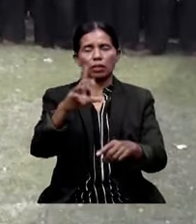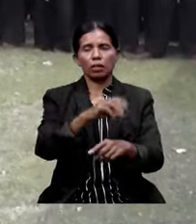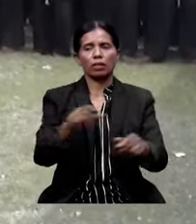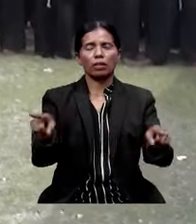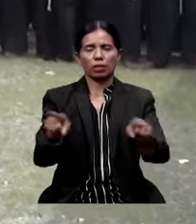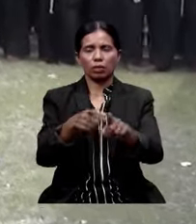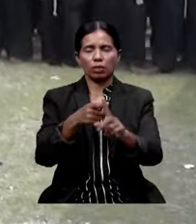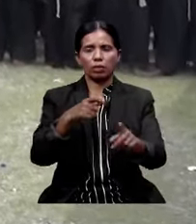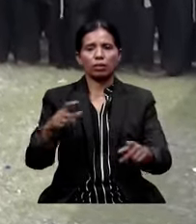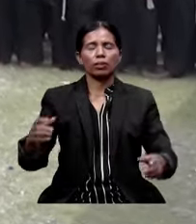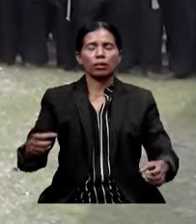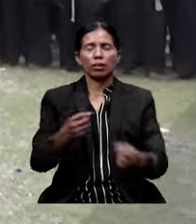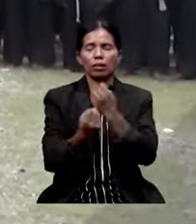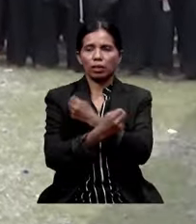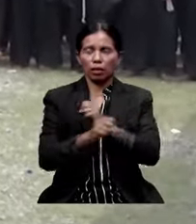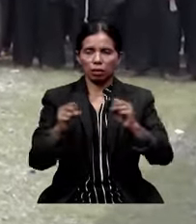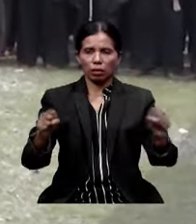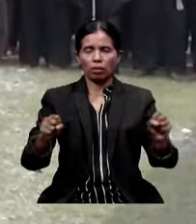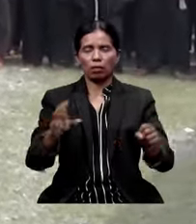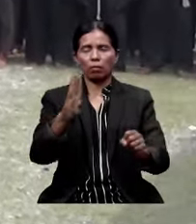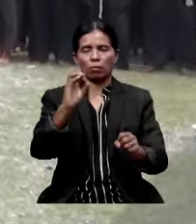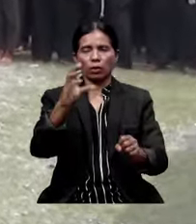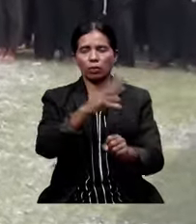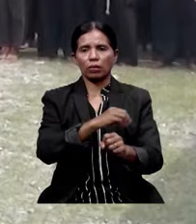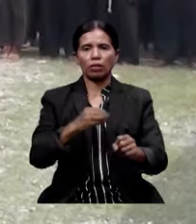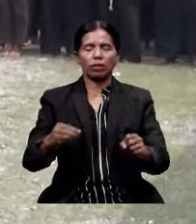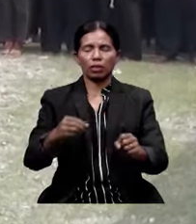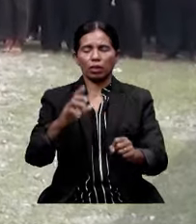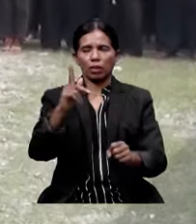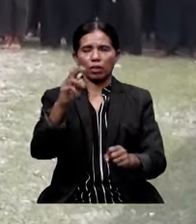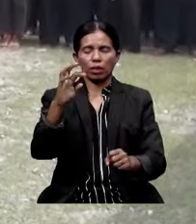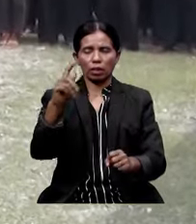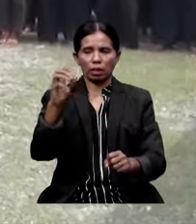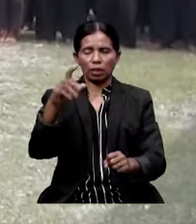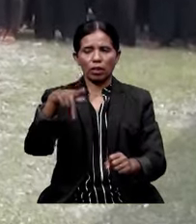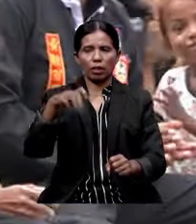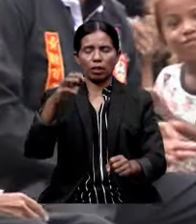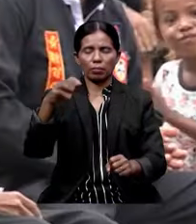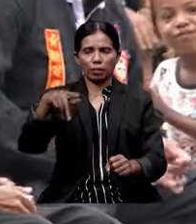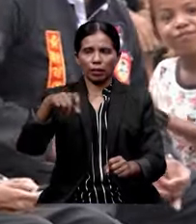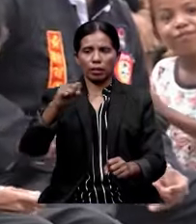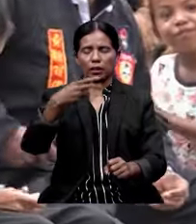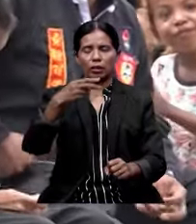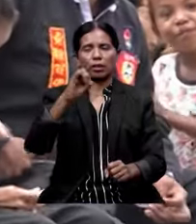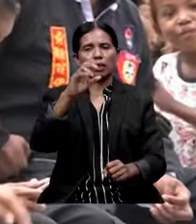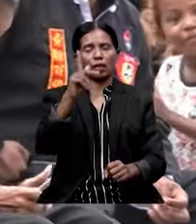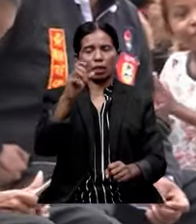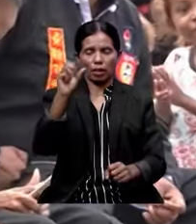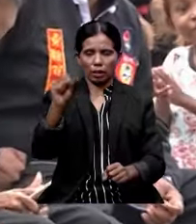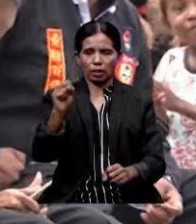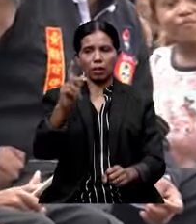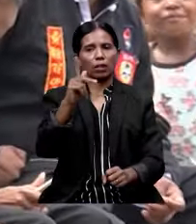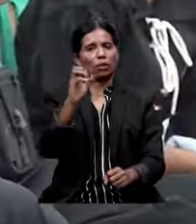komposu si taekwondo, wusu, boxing, aikido, karatedo, kempo, pesate, IKS kerasakti,